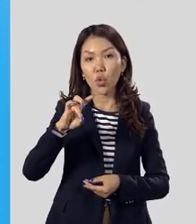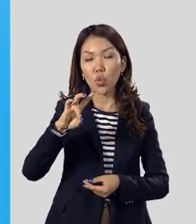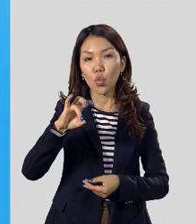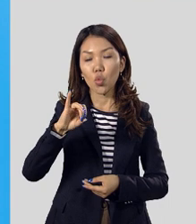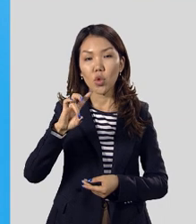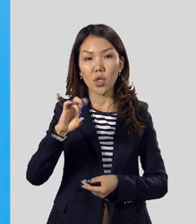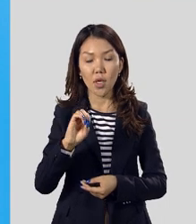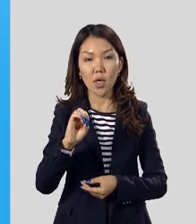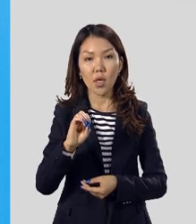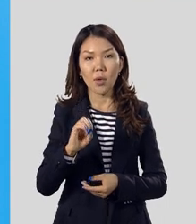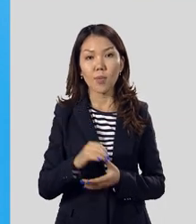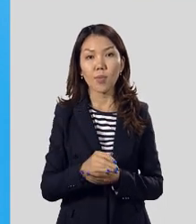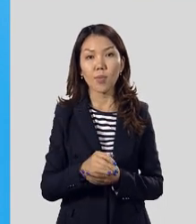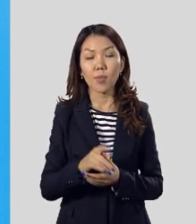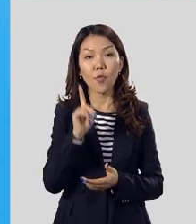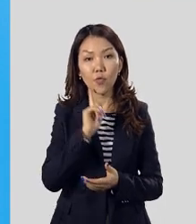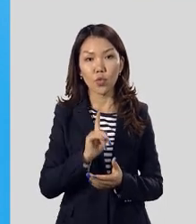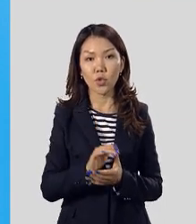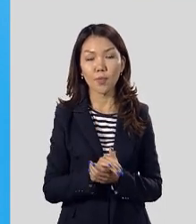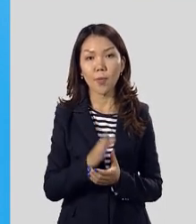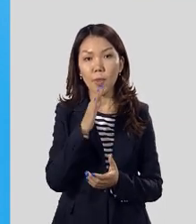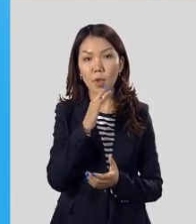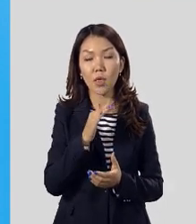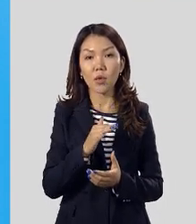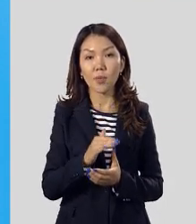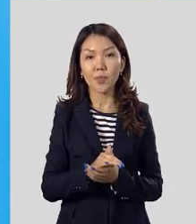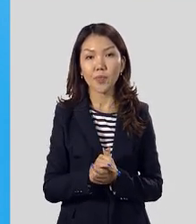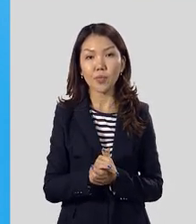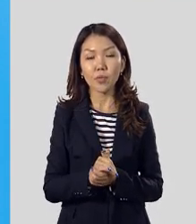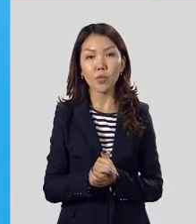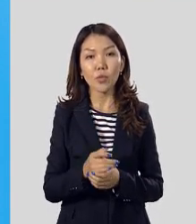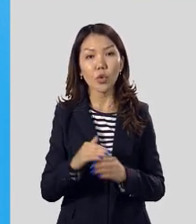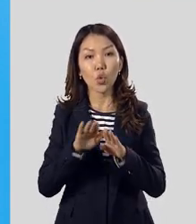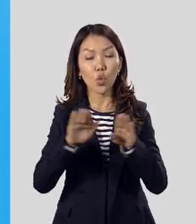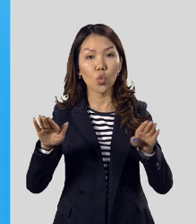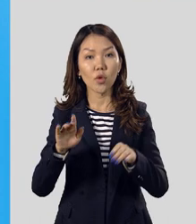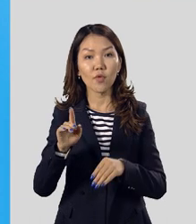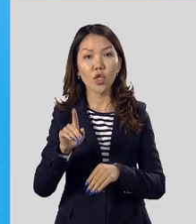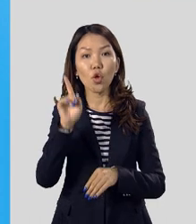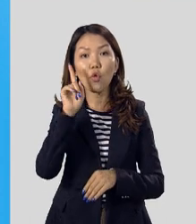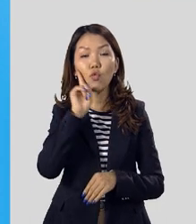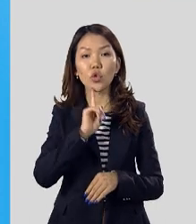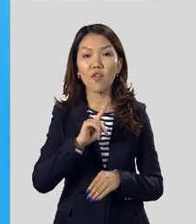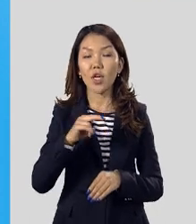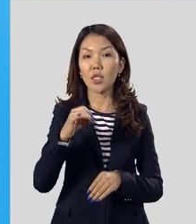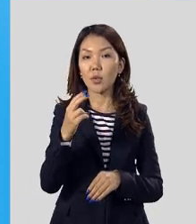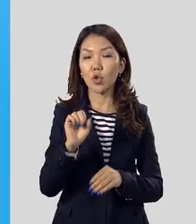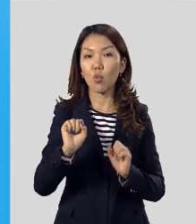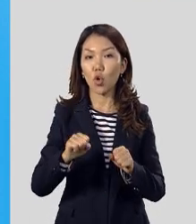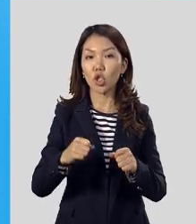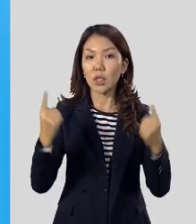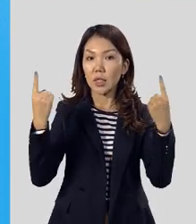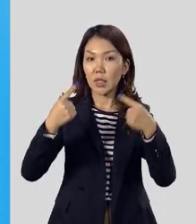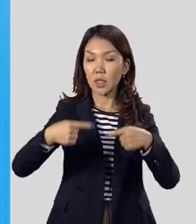простудных заболеваний уровень чувствительности вкусовых рецепторов может снижаться. Поэтому